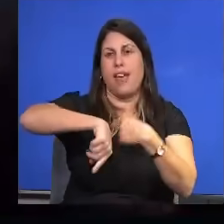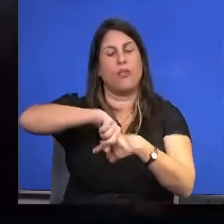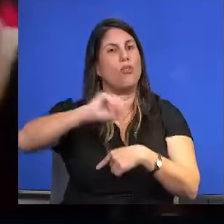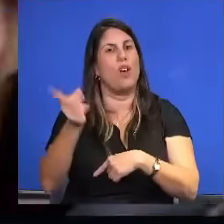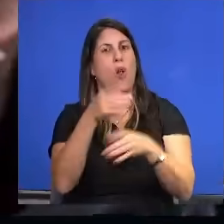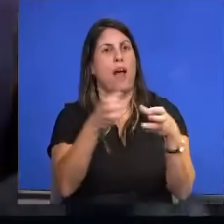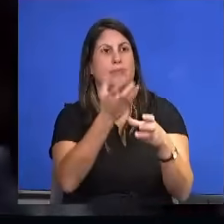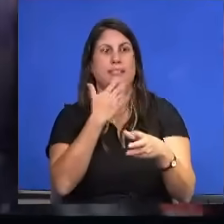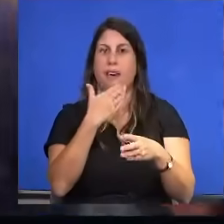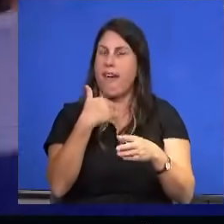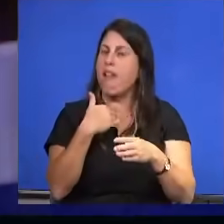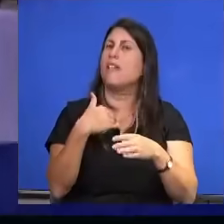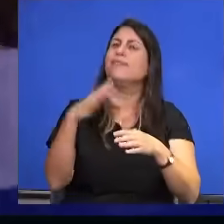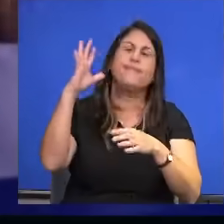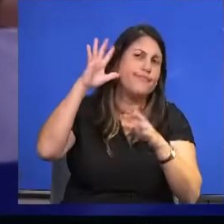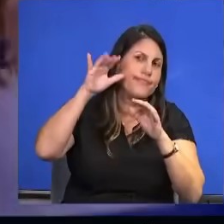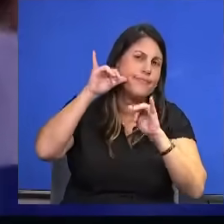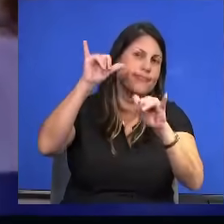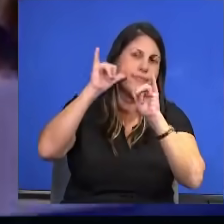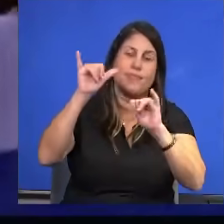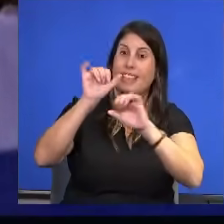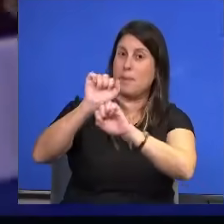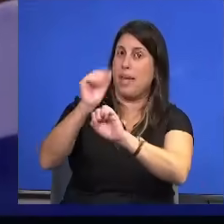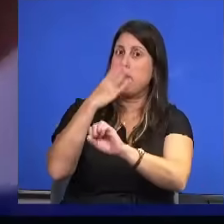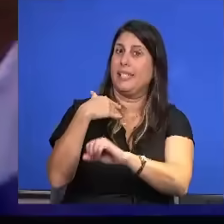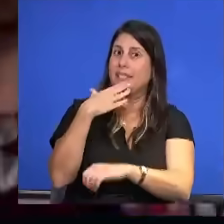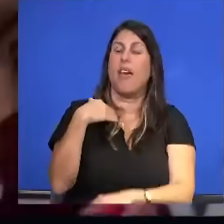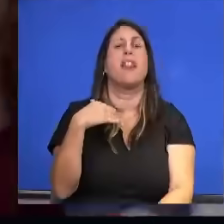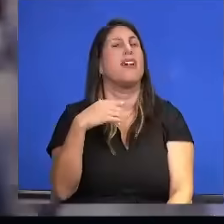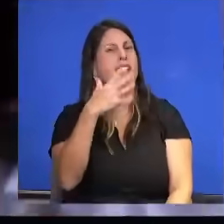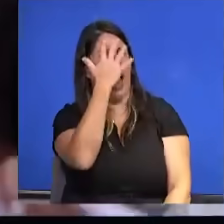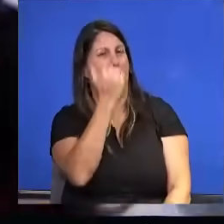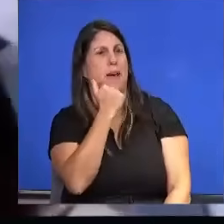קריאות של תמיכה בישראל וקריאות של חמאס רוצחים נשמעו שם.